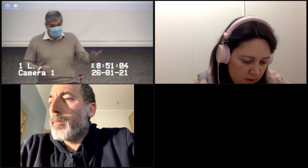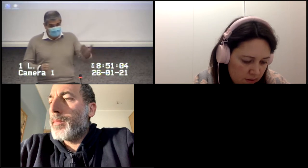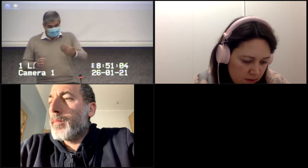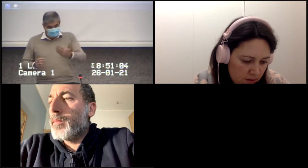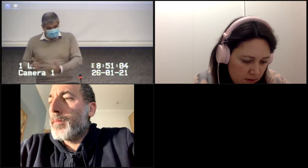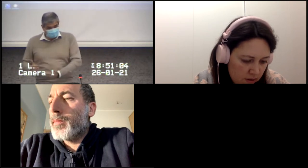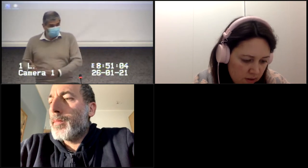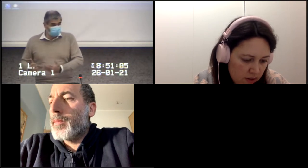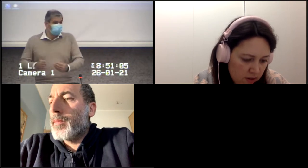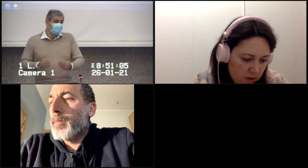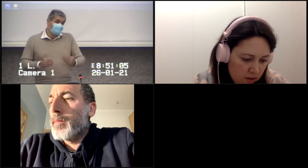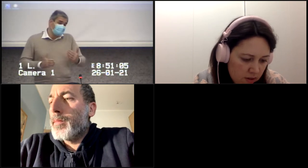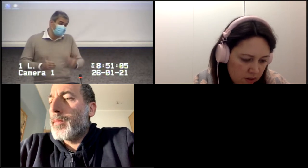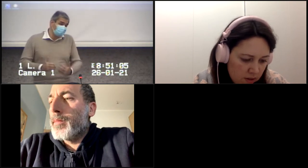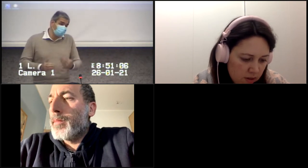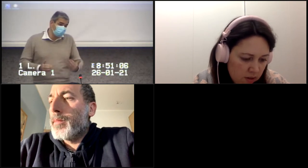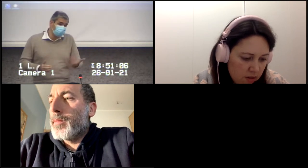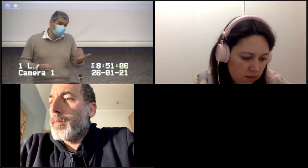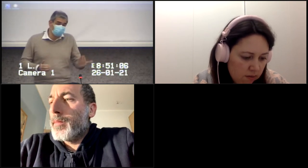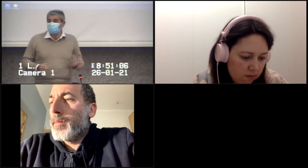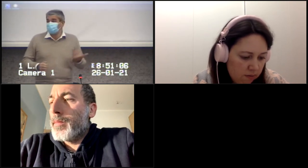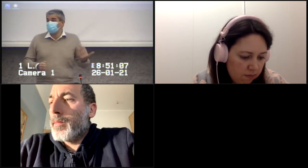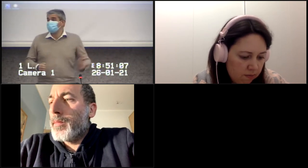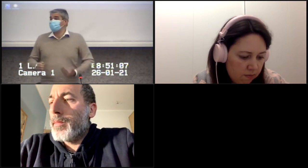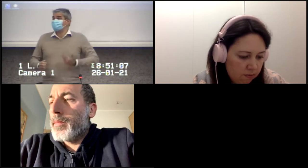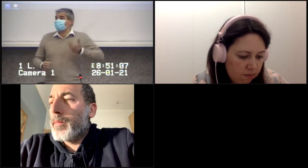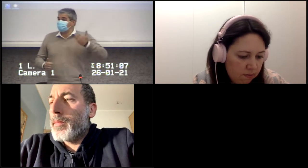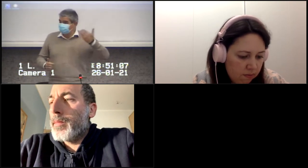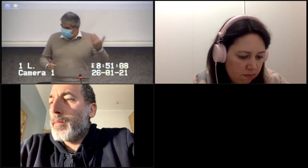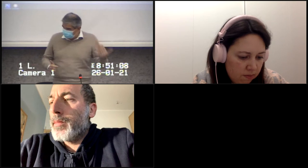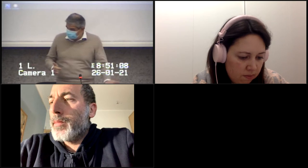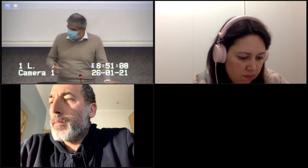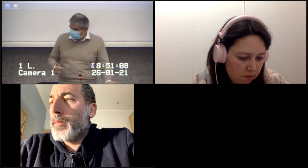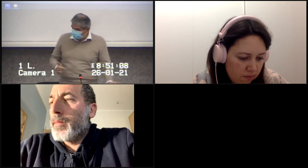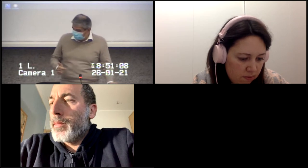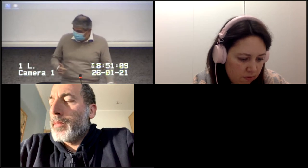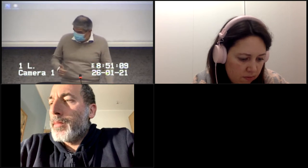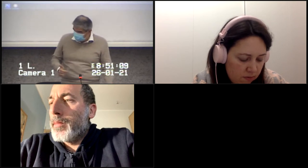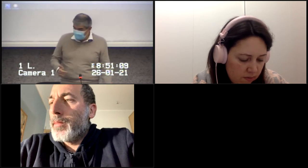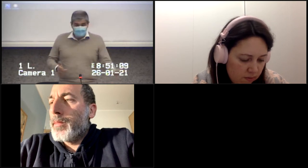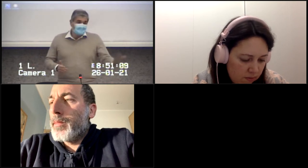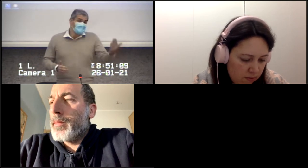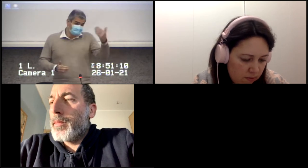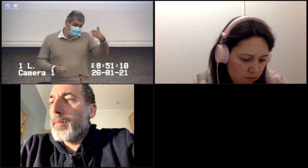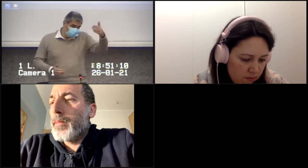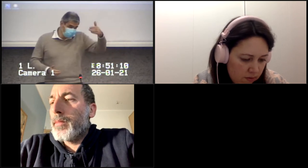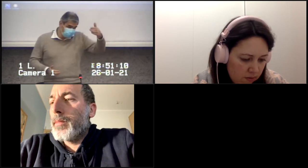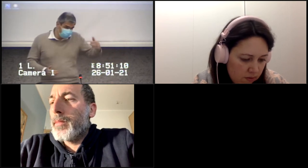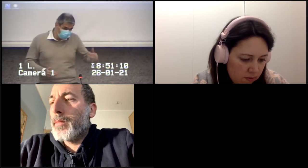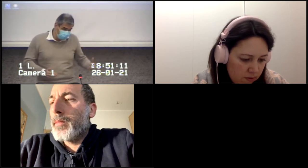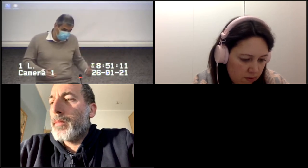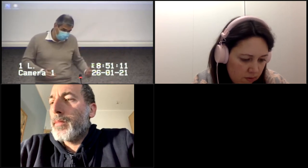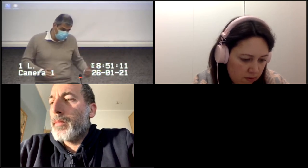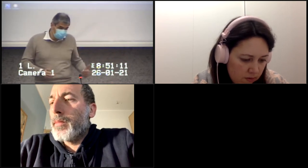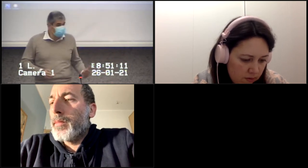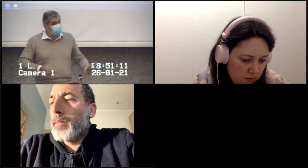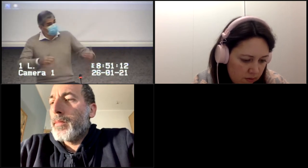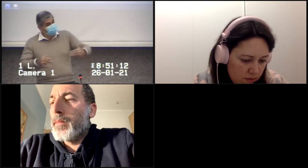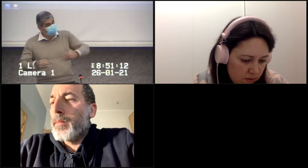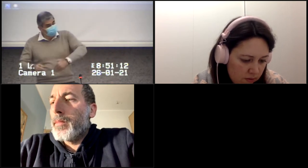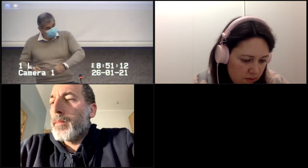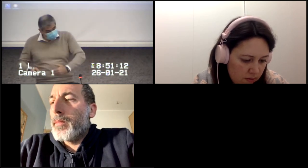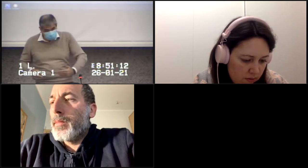20%. Addirittura noi daremo un aumento volumetrico del 30% massimo. Tra queste varie voci che